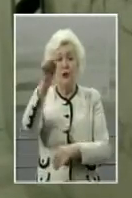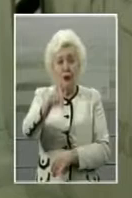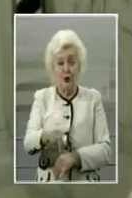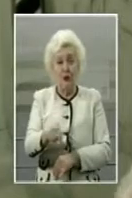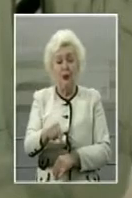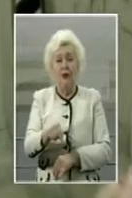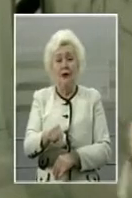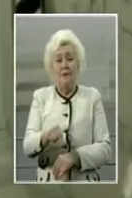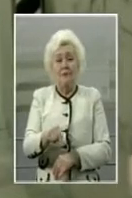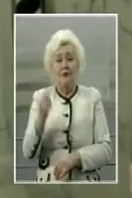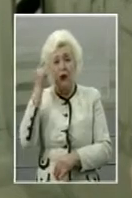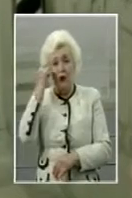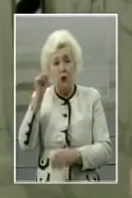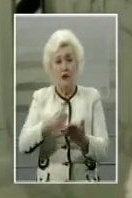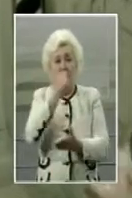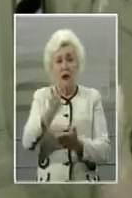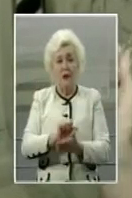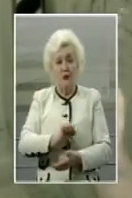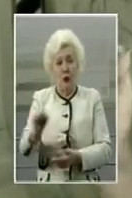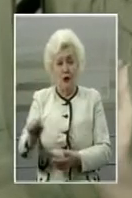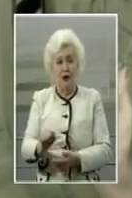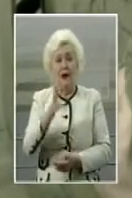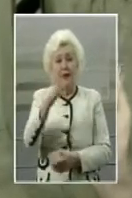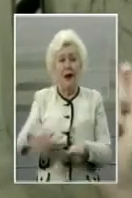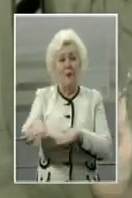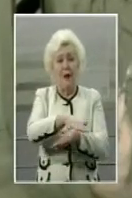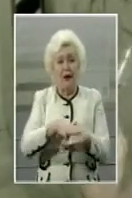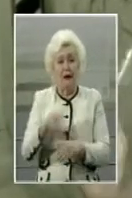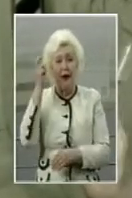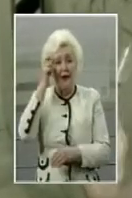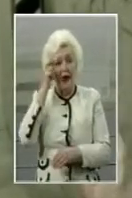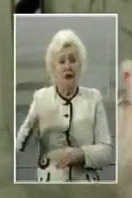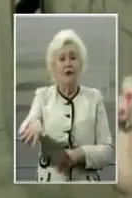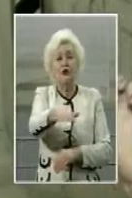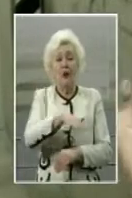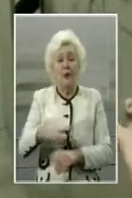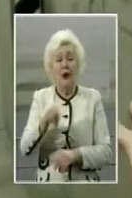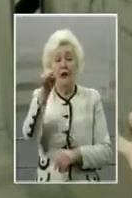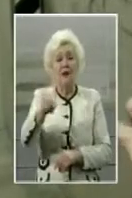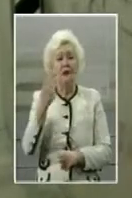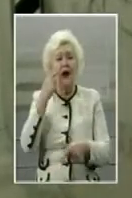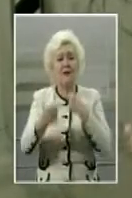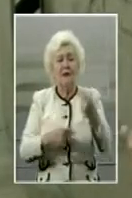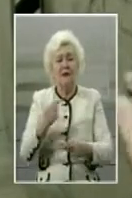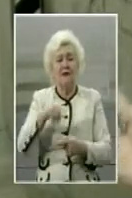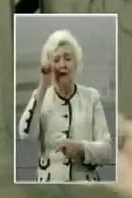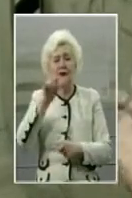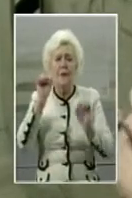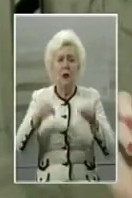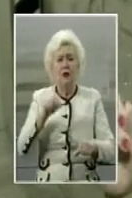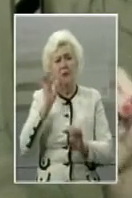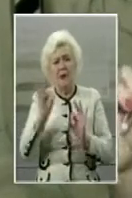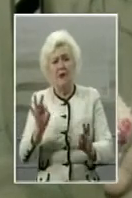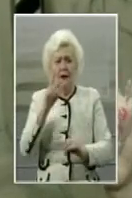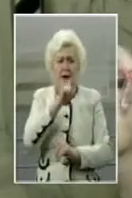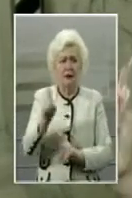по цьому сюжету донька головної героїні на Майдані, на Київському Майдані. І вона весь час, знаєте, може це правильно,